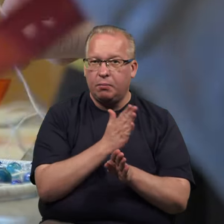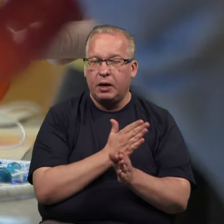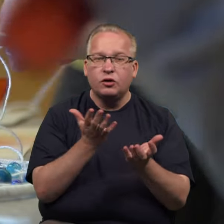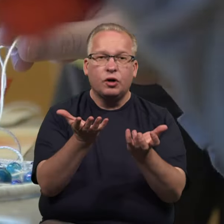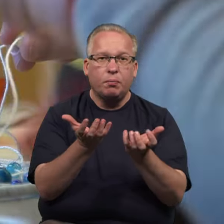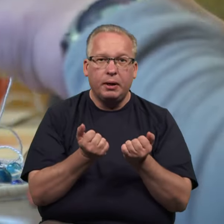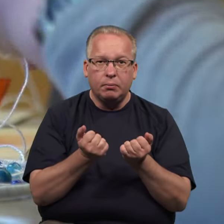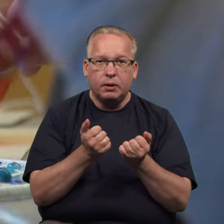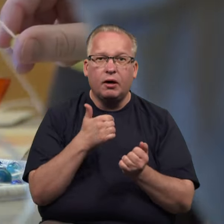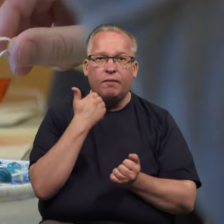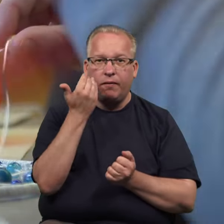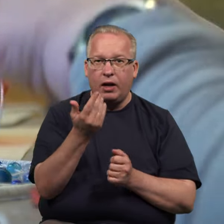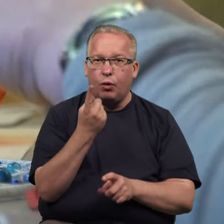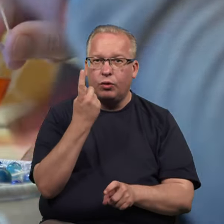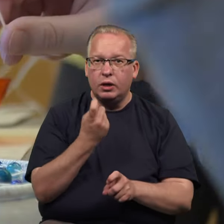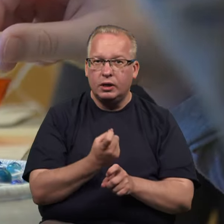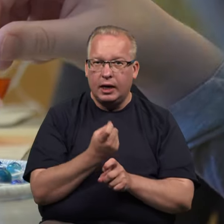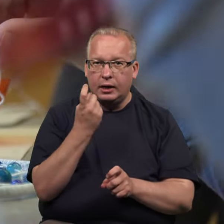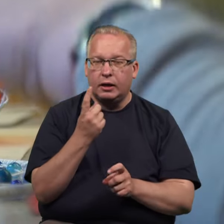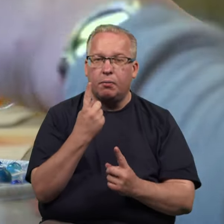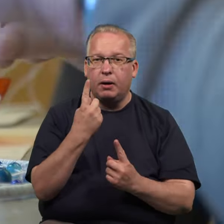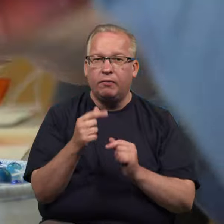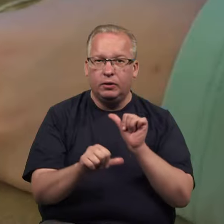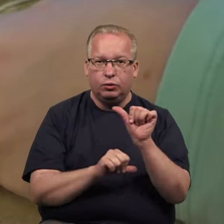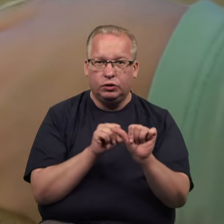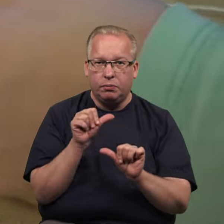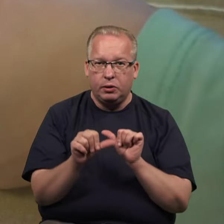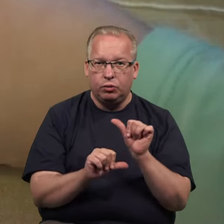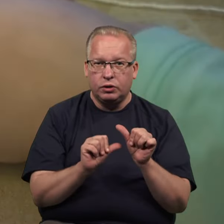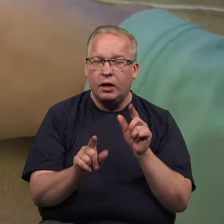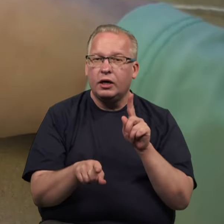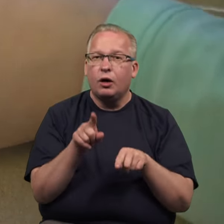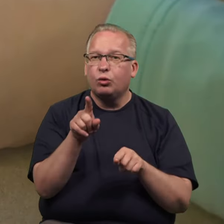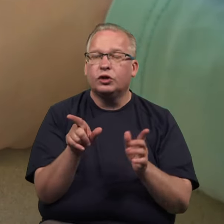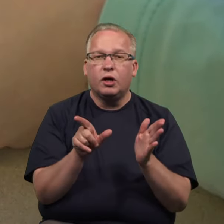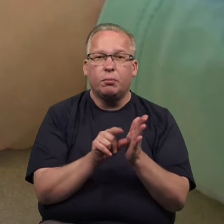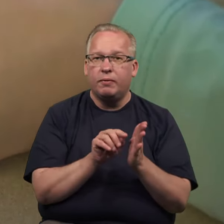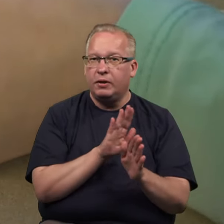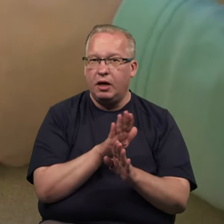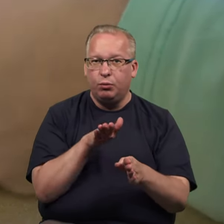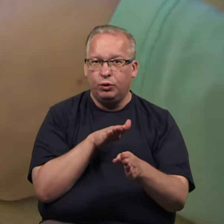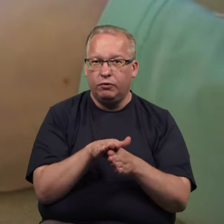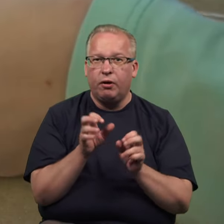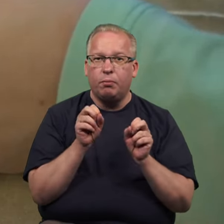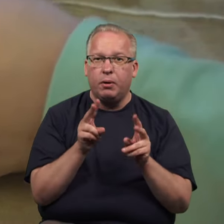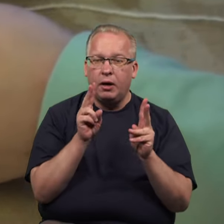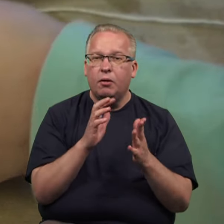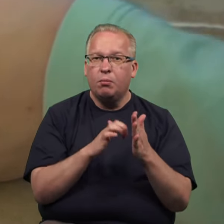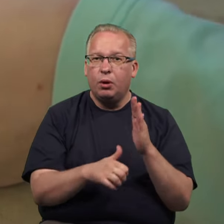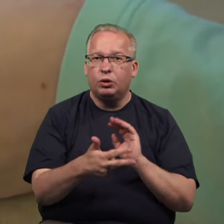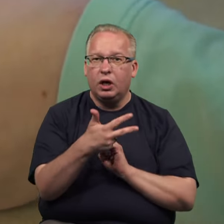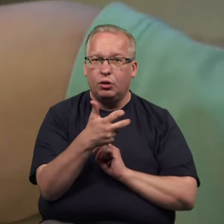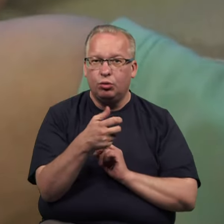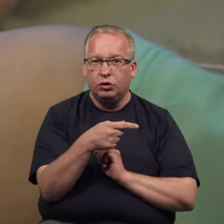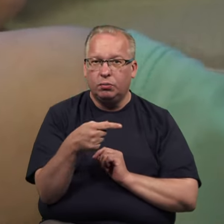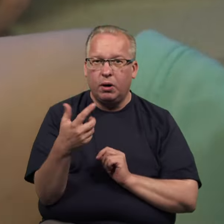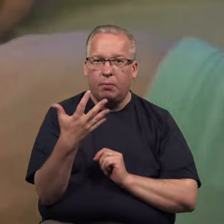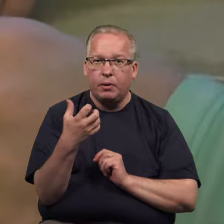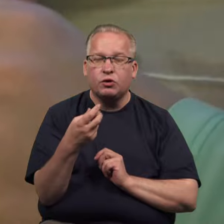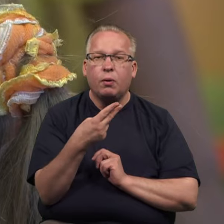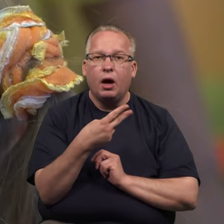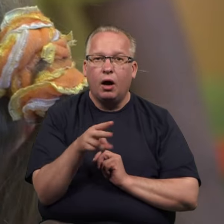įdarbindamas, bet ir vėliau kartą per kalendorinius metus. Jeigu ši prievolė nebūtų vykdoma, grėstų bauda nuo 300 iki